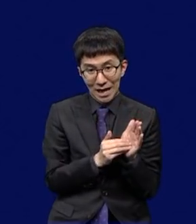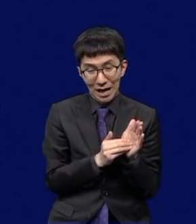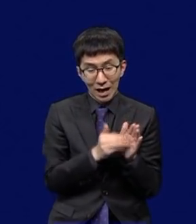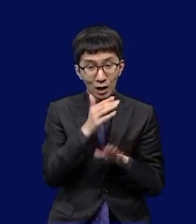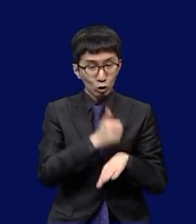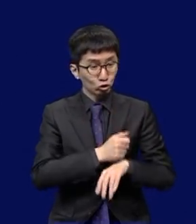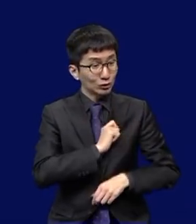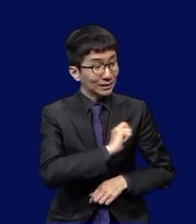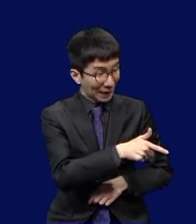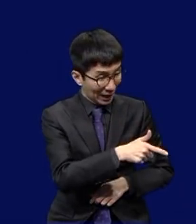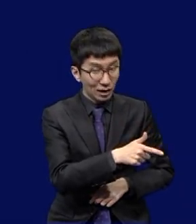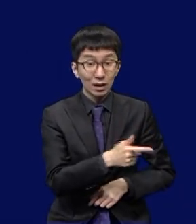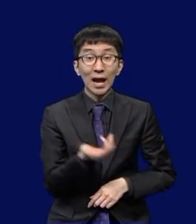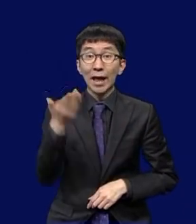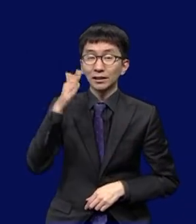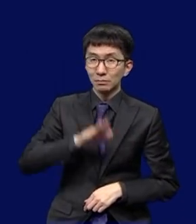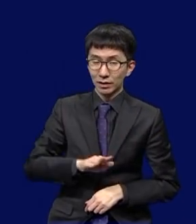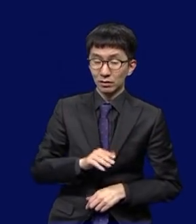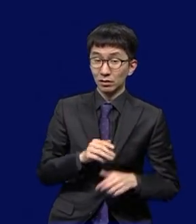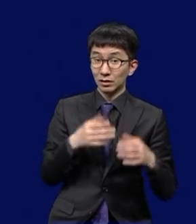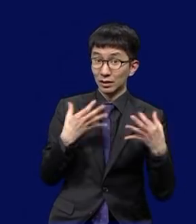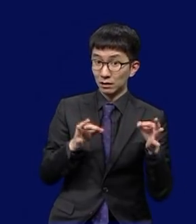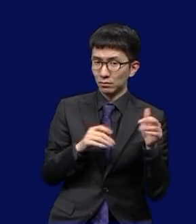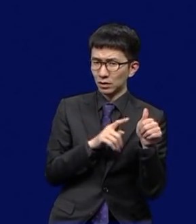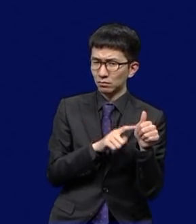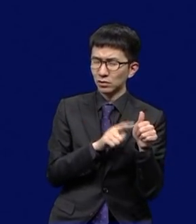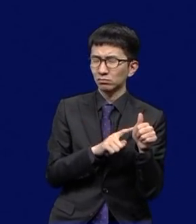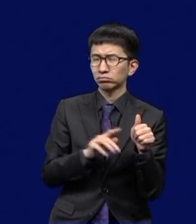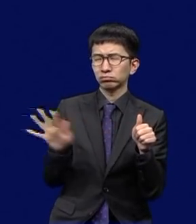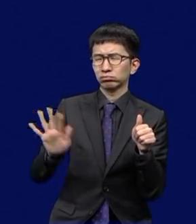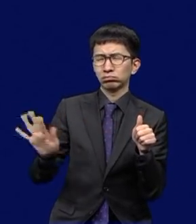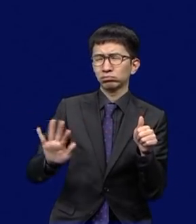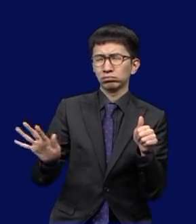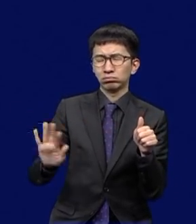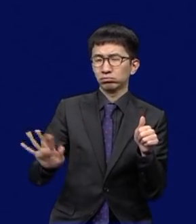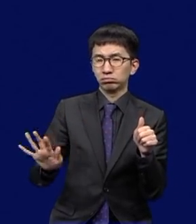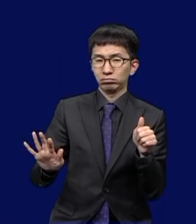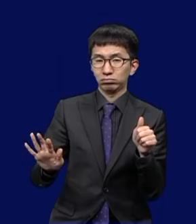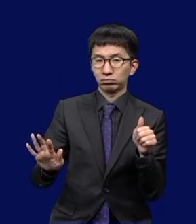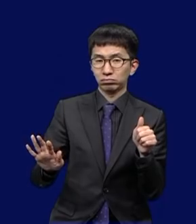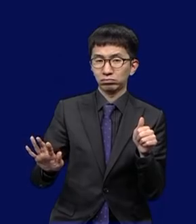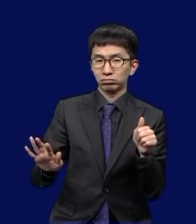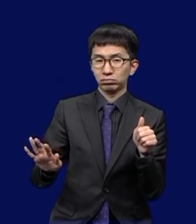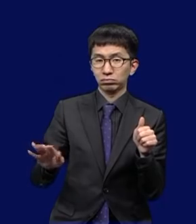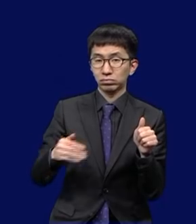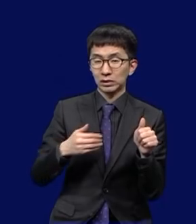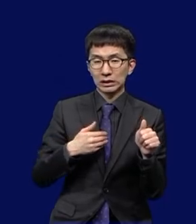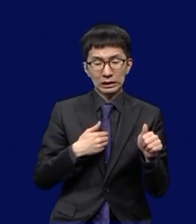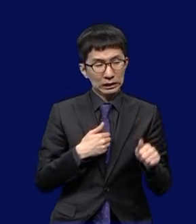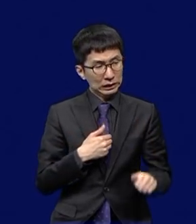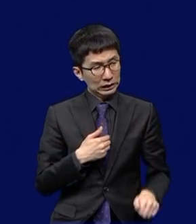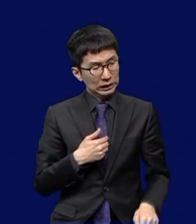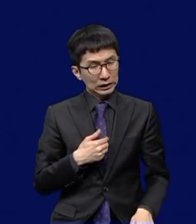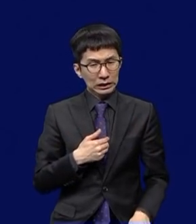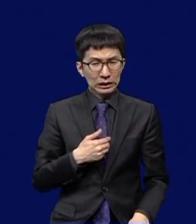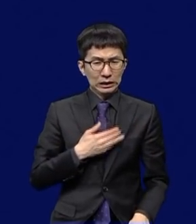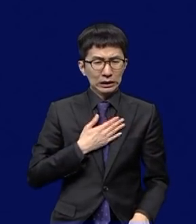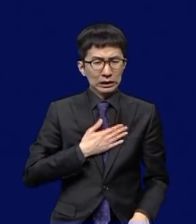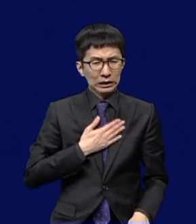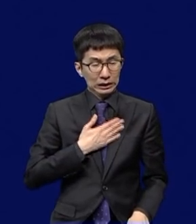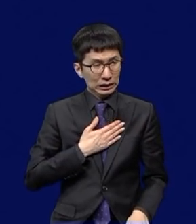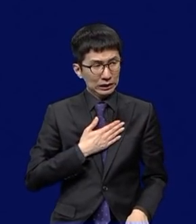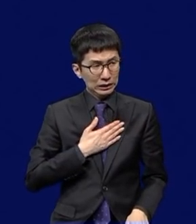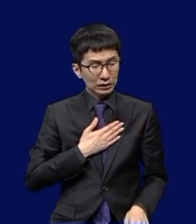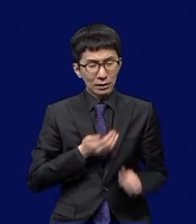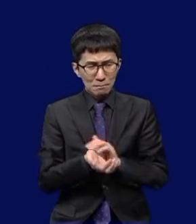의사를 밝혔는데 김명수 대법원장이 부정적 이란 얘기를 들어 대법원장의 의중을 정확히 알기 위해 면담 내용을